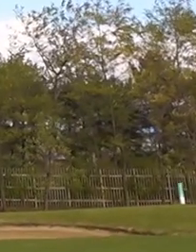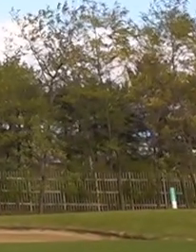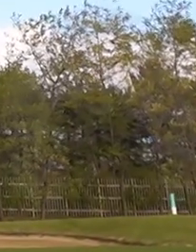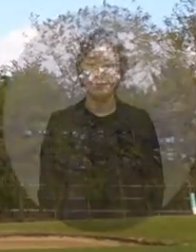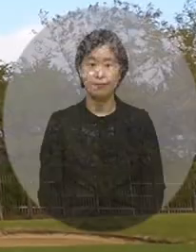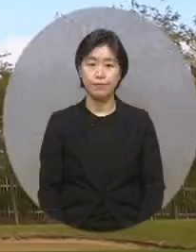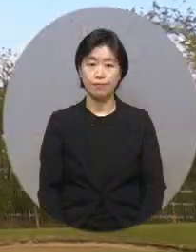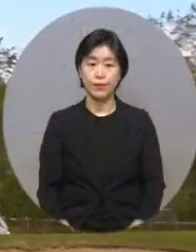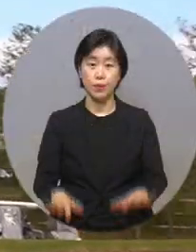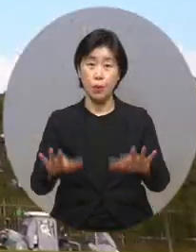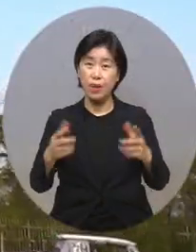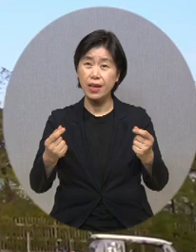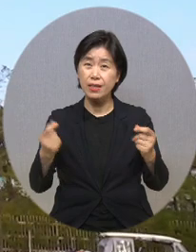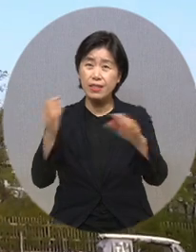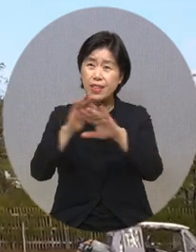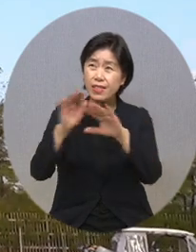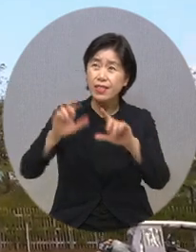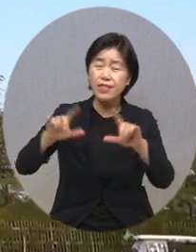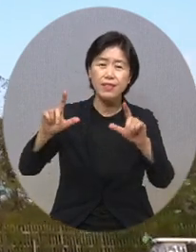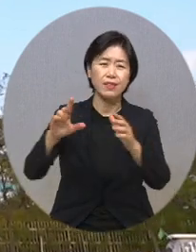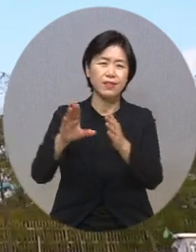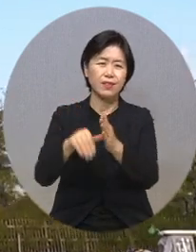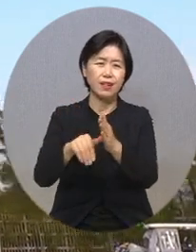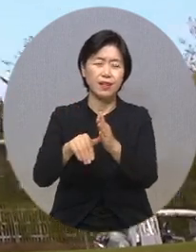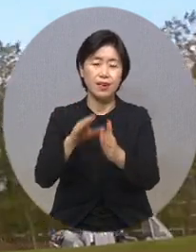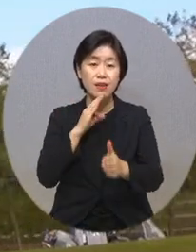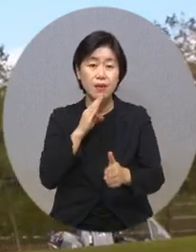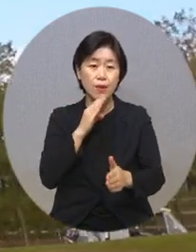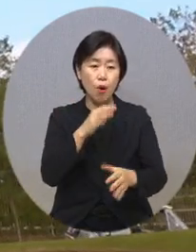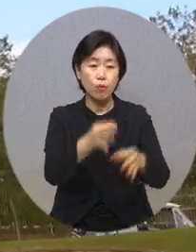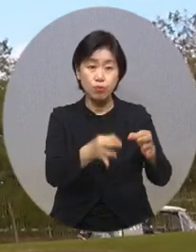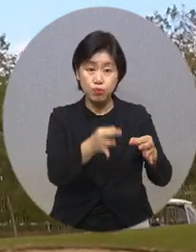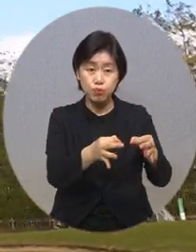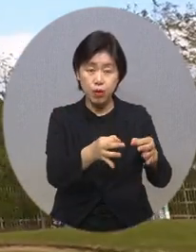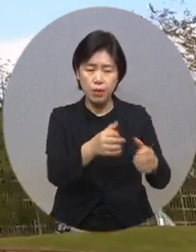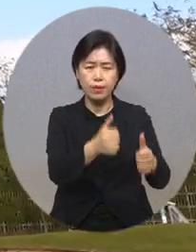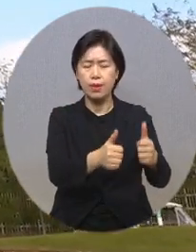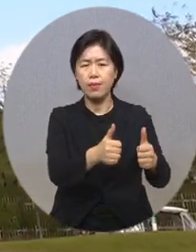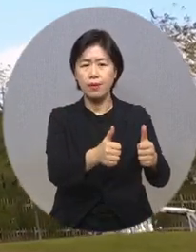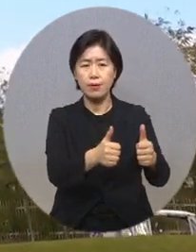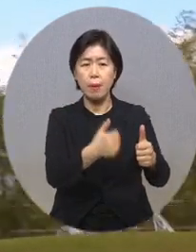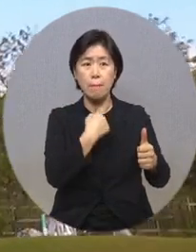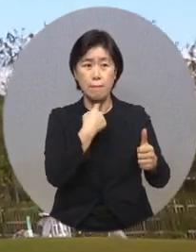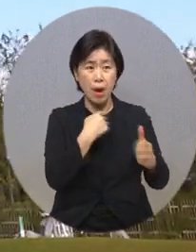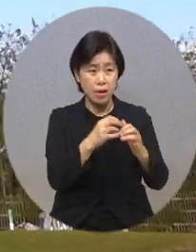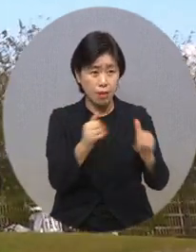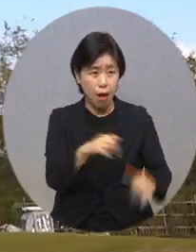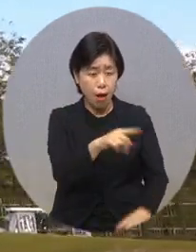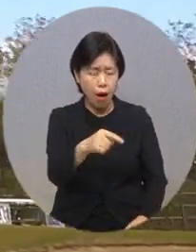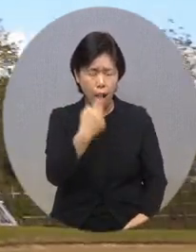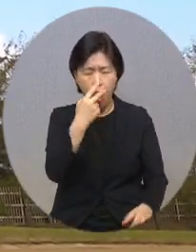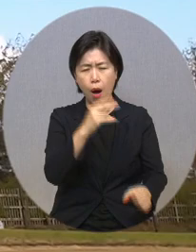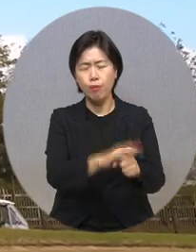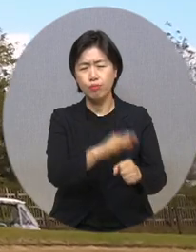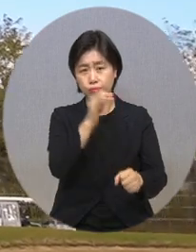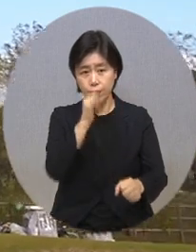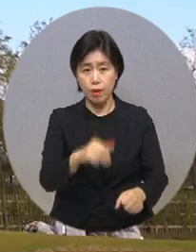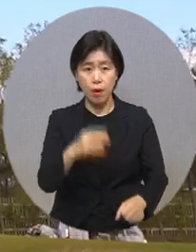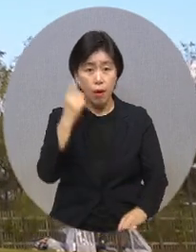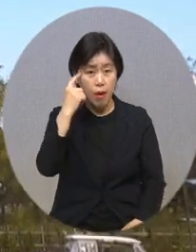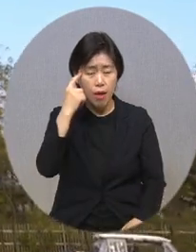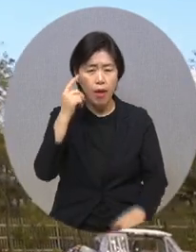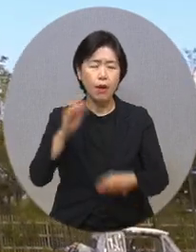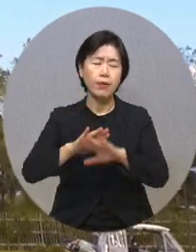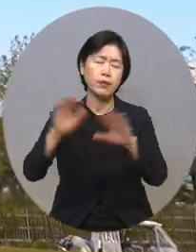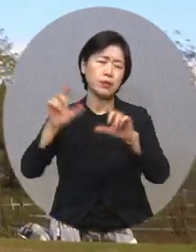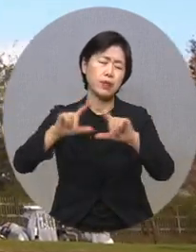오늘 같은 날씨 실제로 프로 테스트 보셨던 분들이 계시면 진짜 억울할 수도 있겠다. 좋은 날씨에 봤던 분들이랑 오늘 같은 날씨에